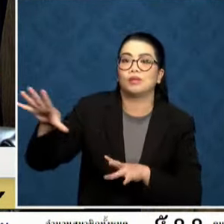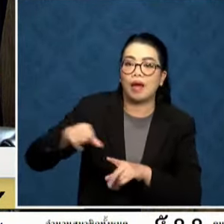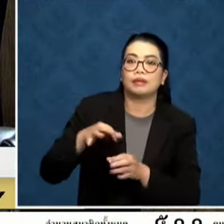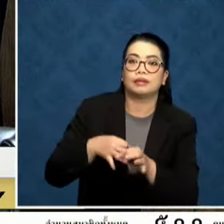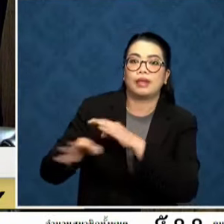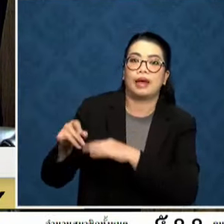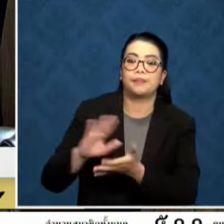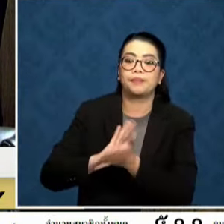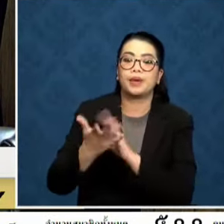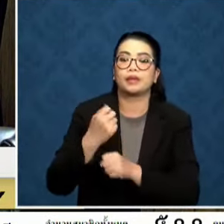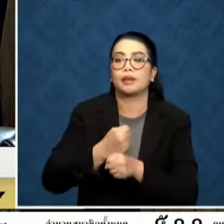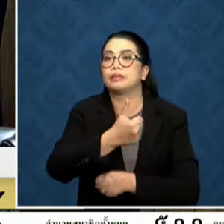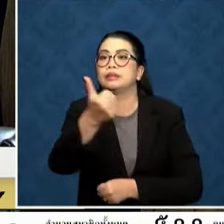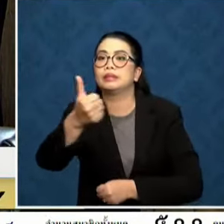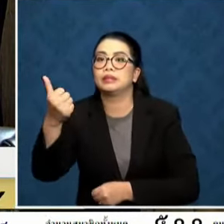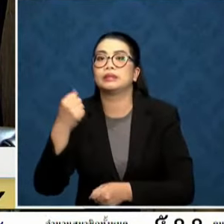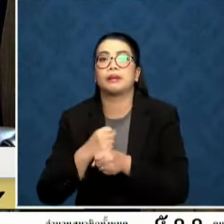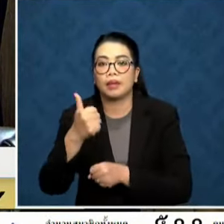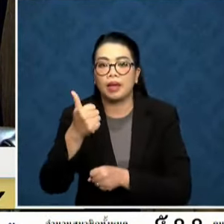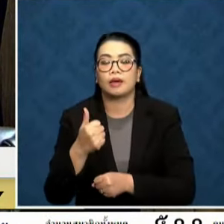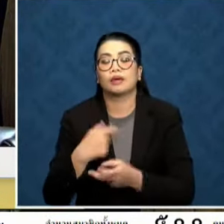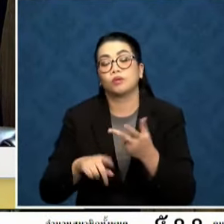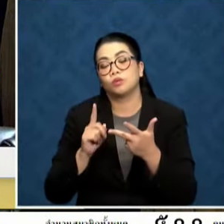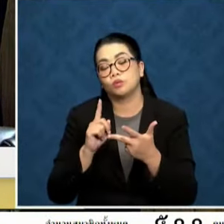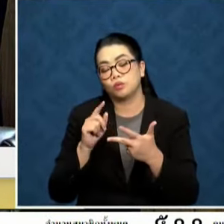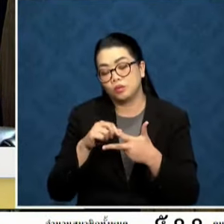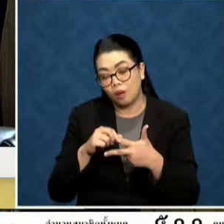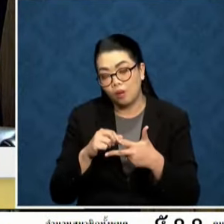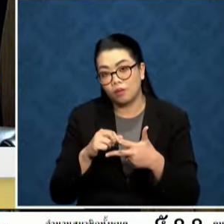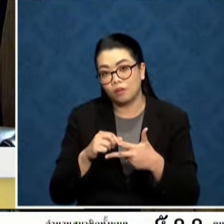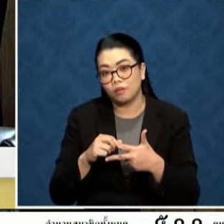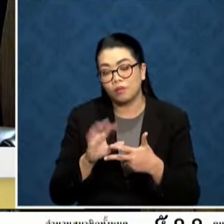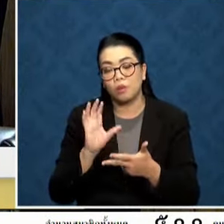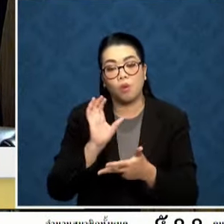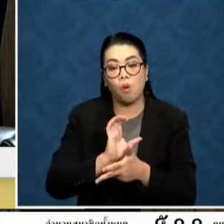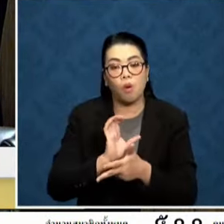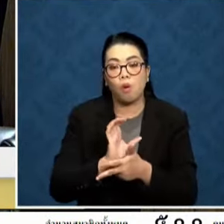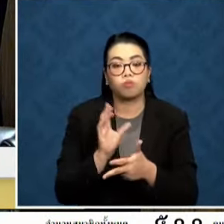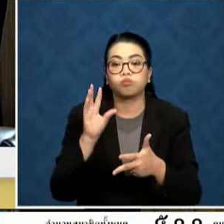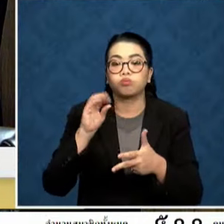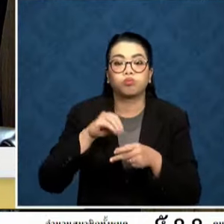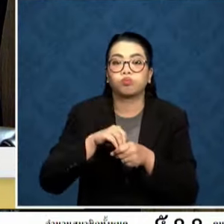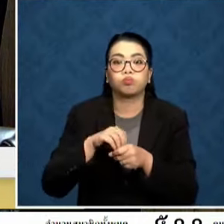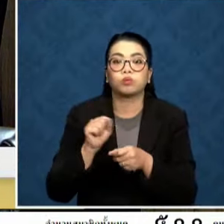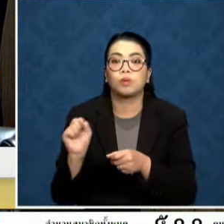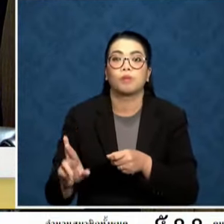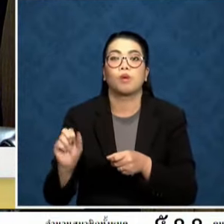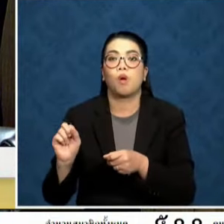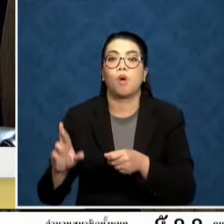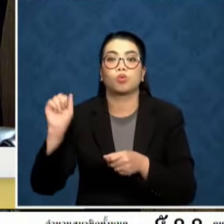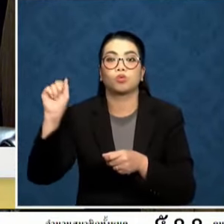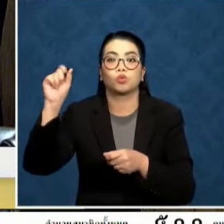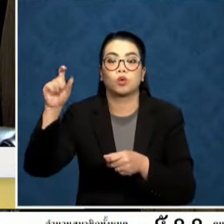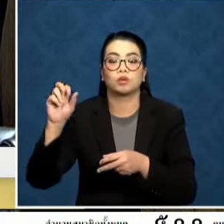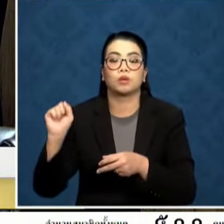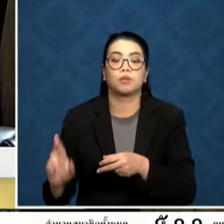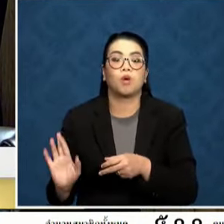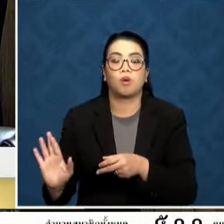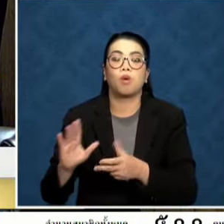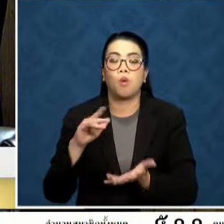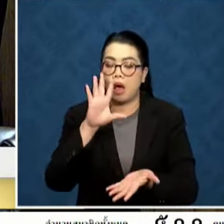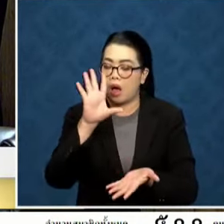ได้เปลี่ยนไปทำอย่างอื่นได้ง่ายขึ้น2ก็ไม่ได้ใส่ไว้ในเงินสำรองใช้จ่ายฉุกเฉินจำเป็นที่เป็นอยู่ในงบกลาง